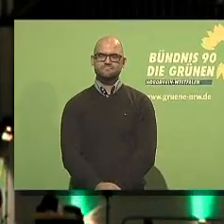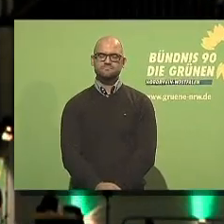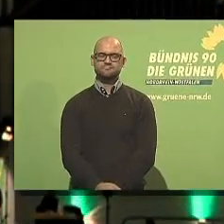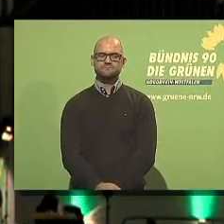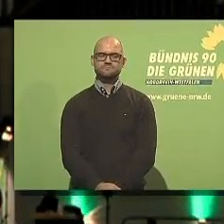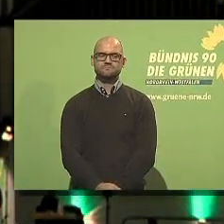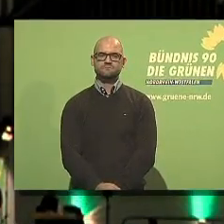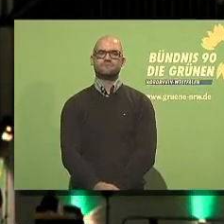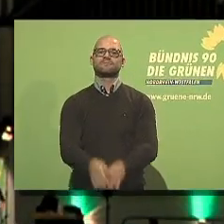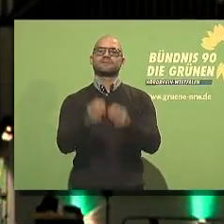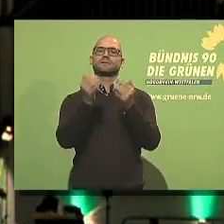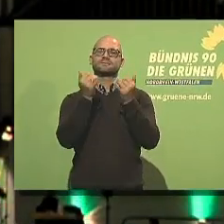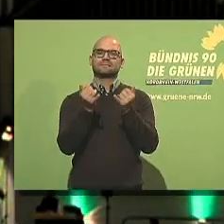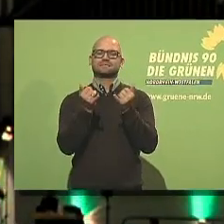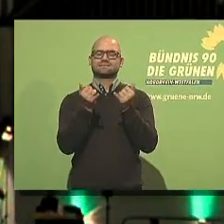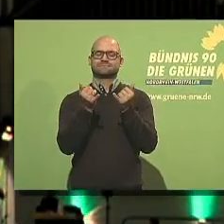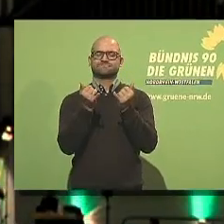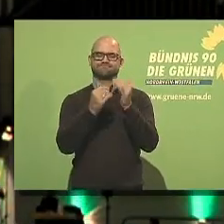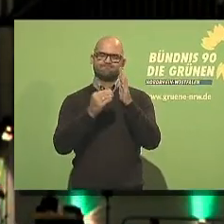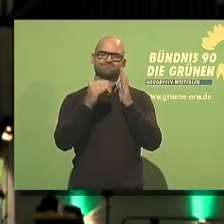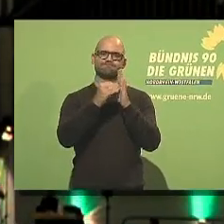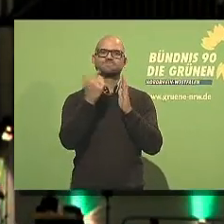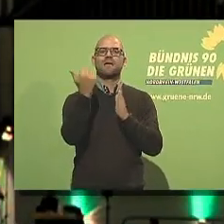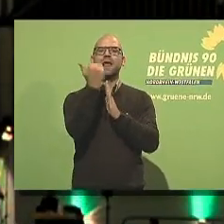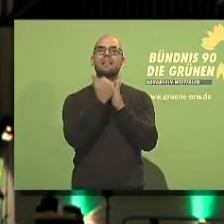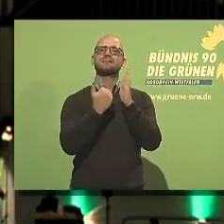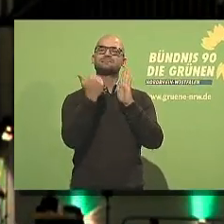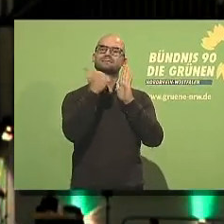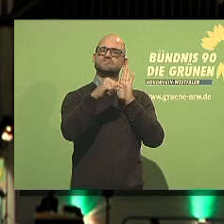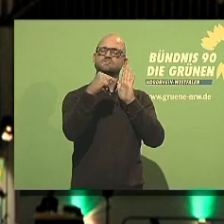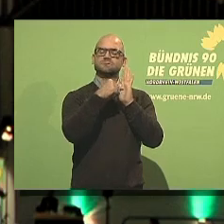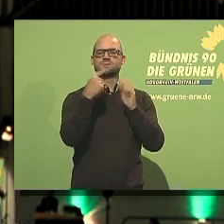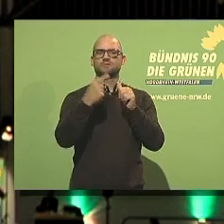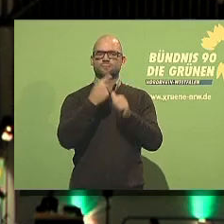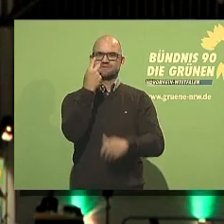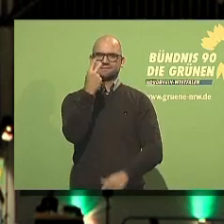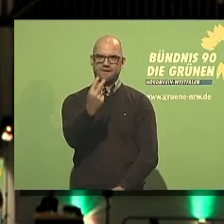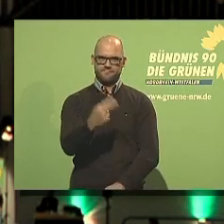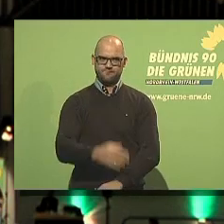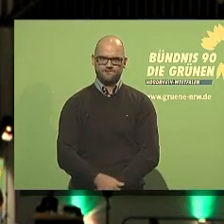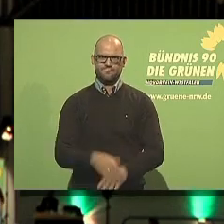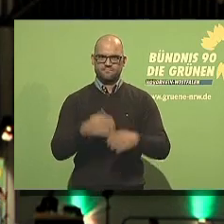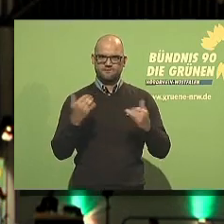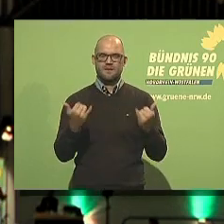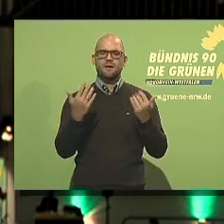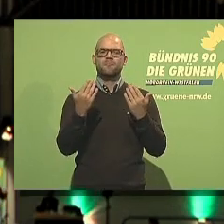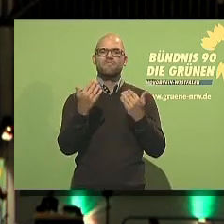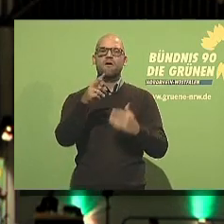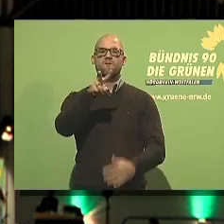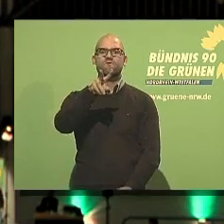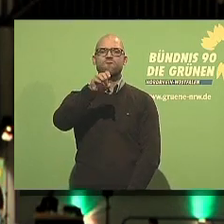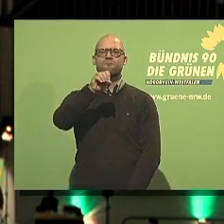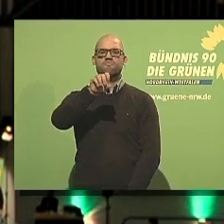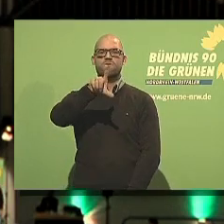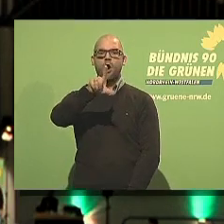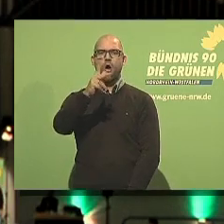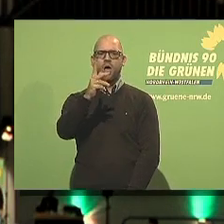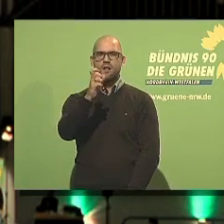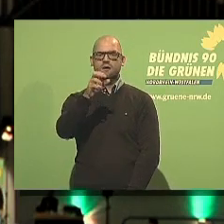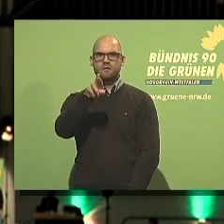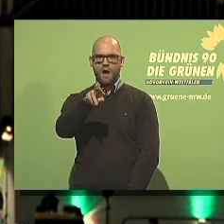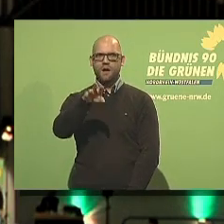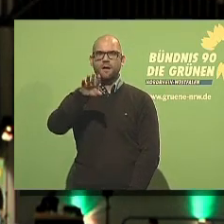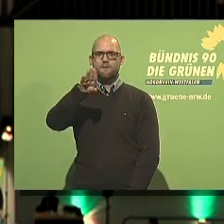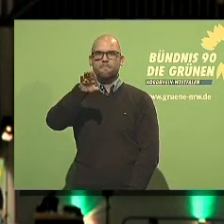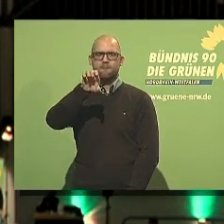nun Platz 2. Dafür liegt uns bisher die Bewerbung von Volker Böck, Kreisverband